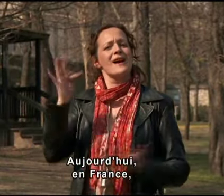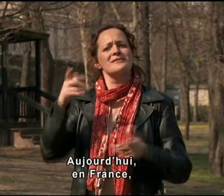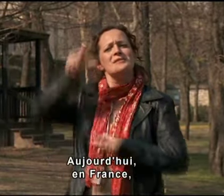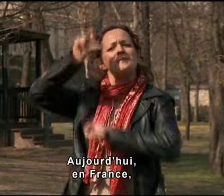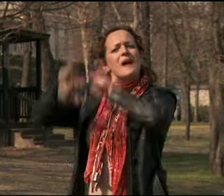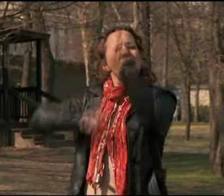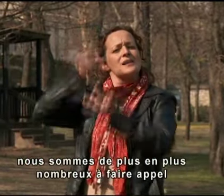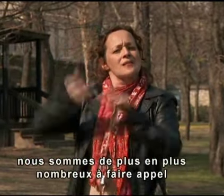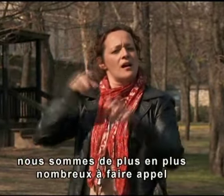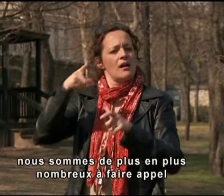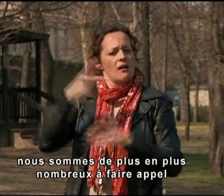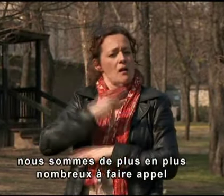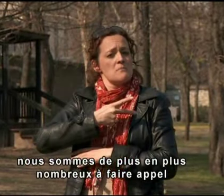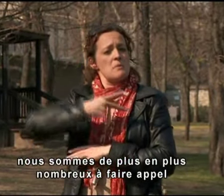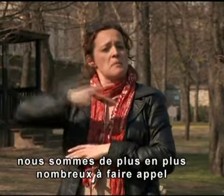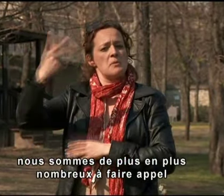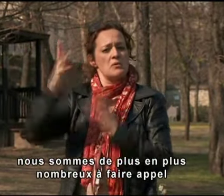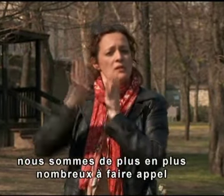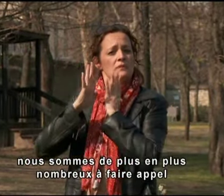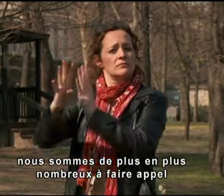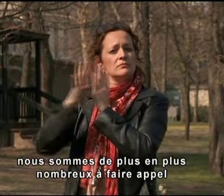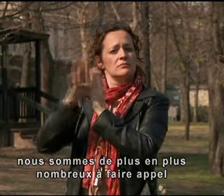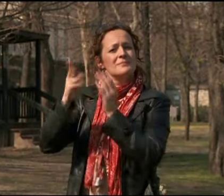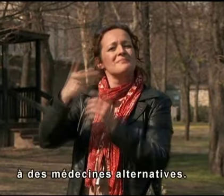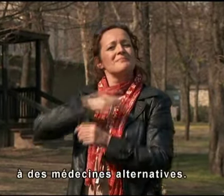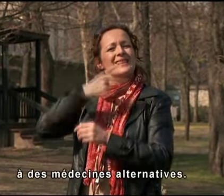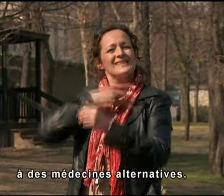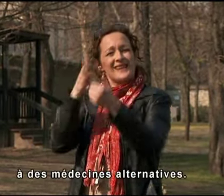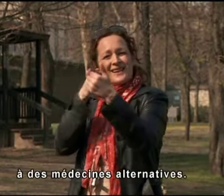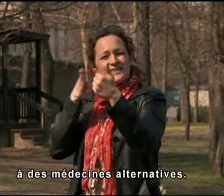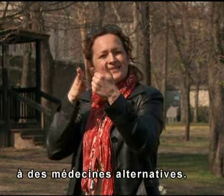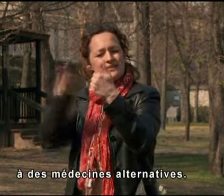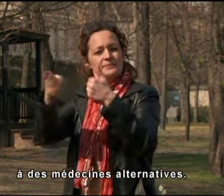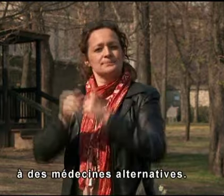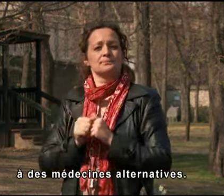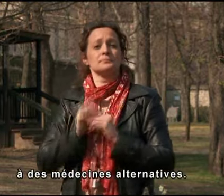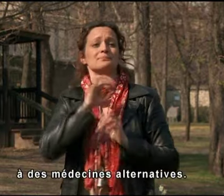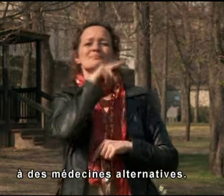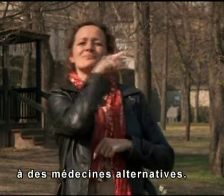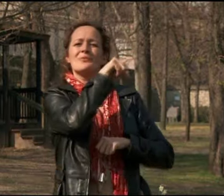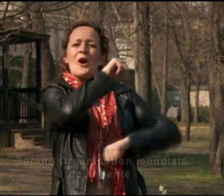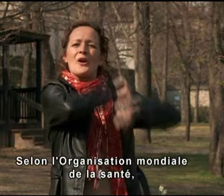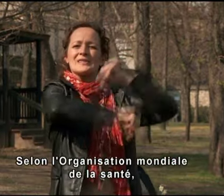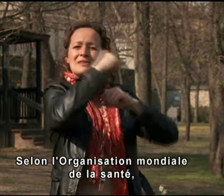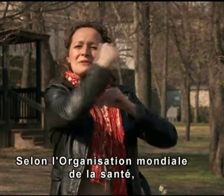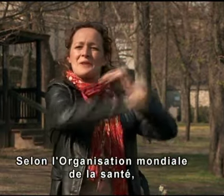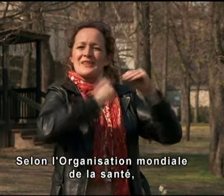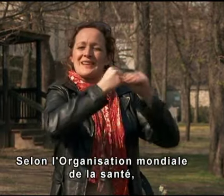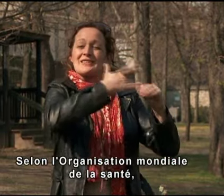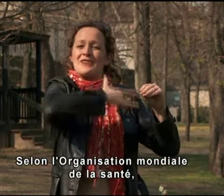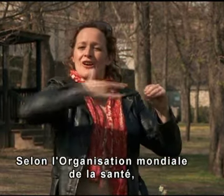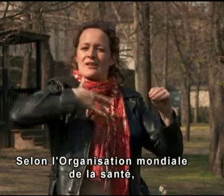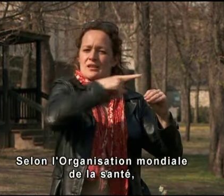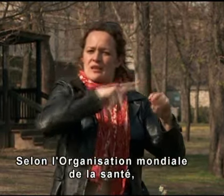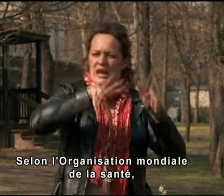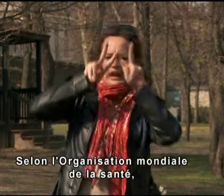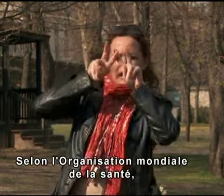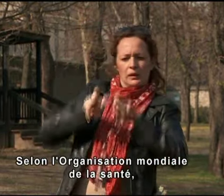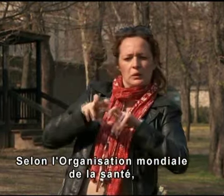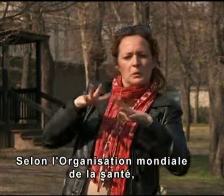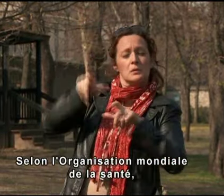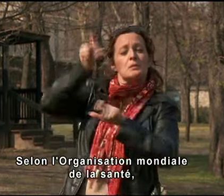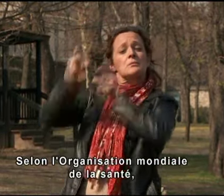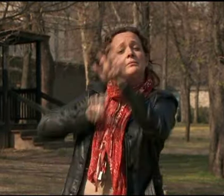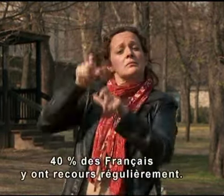Aujourd'hui, en France, nous sommes de plus en plus nombreux à faire appel à des médecines alternatives. Selon l'Organisation mondiale de